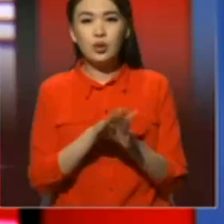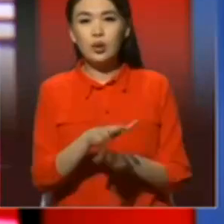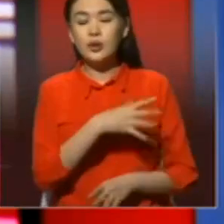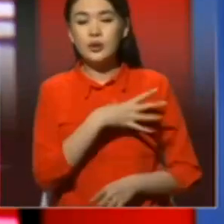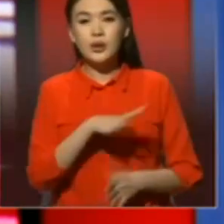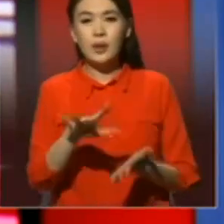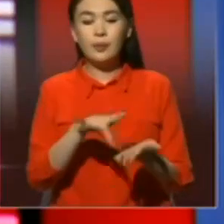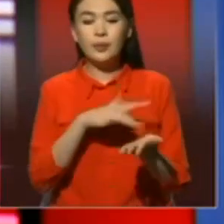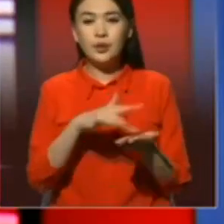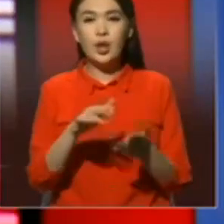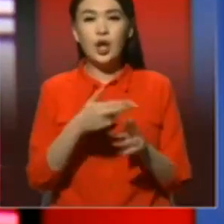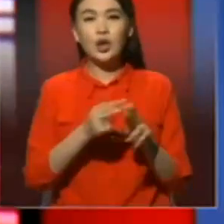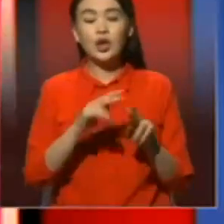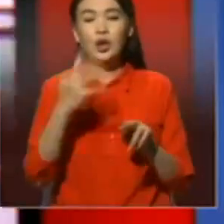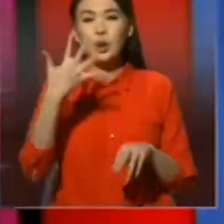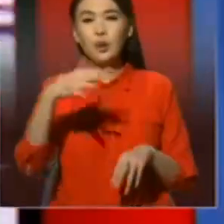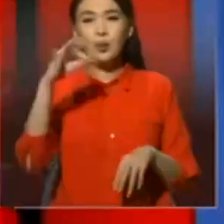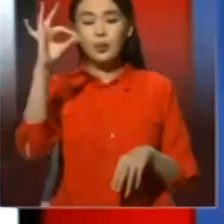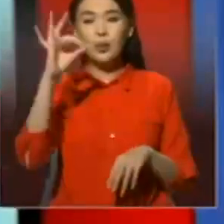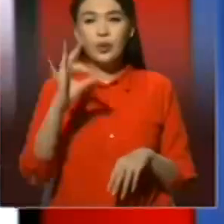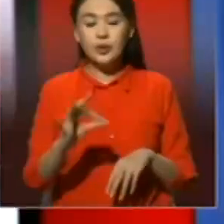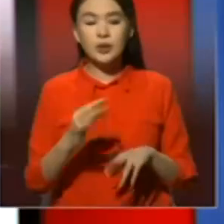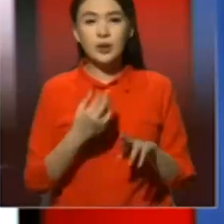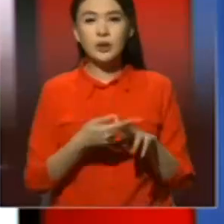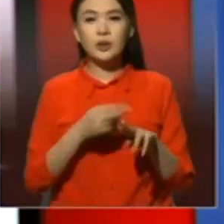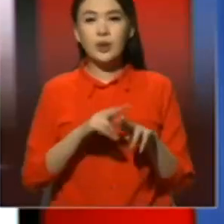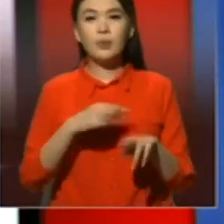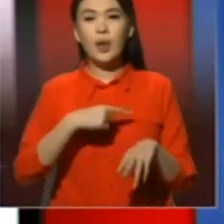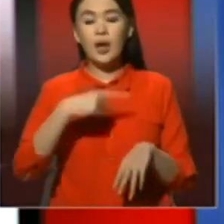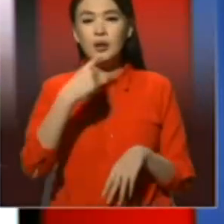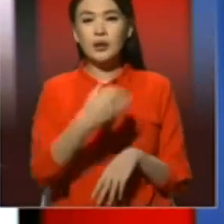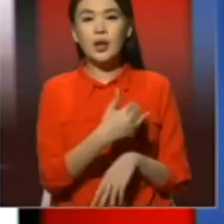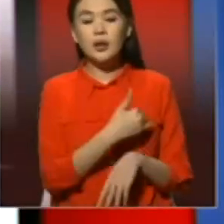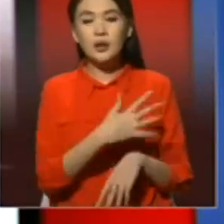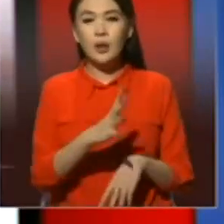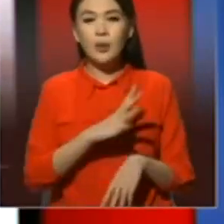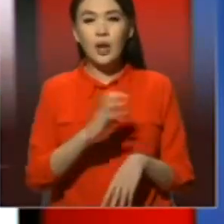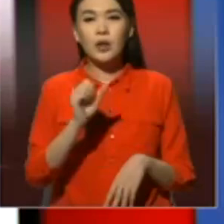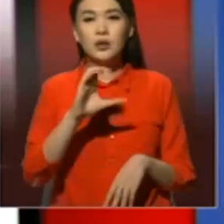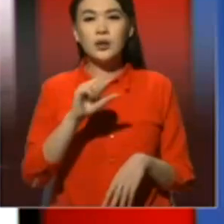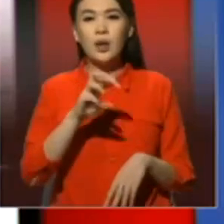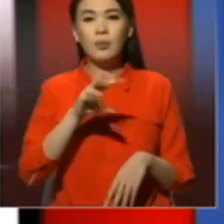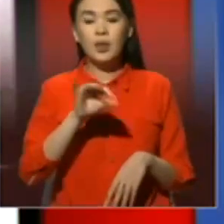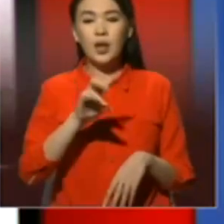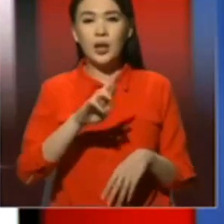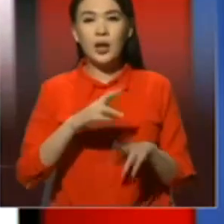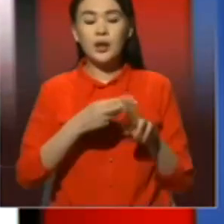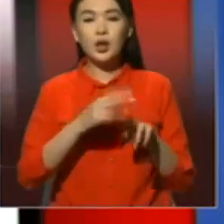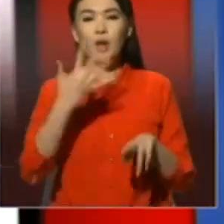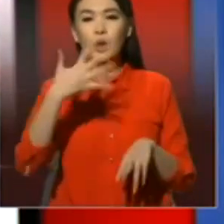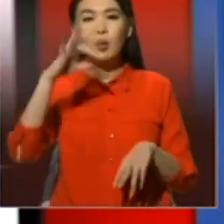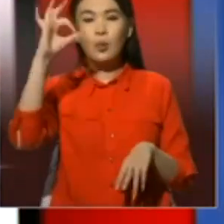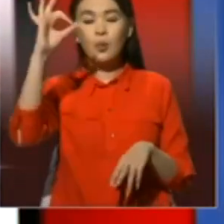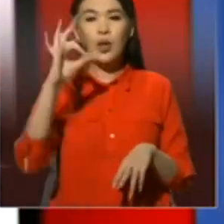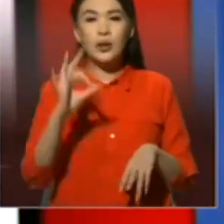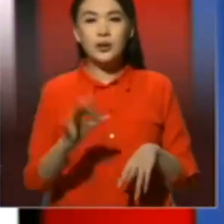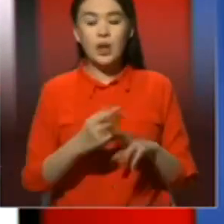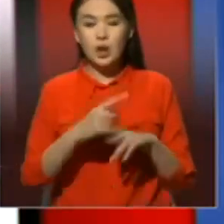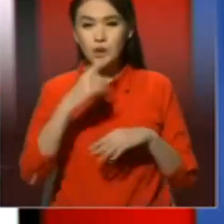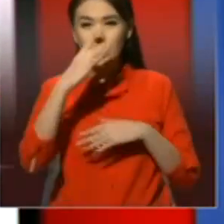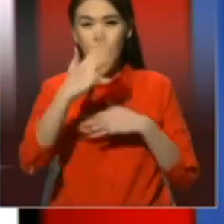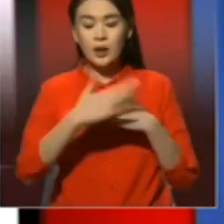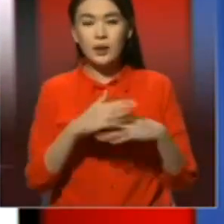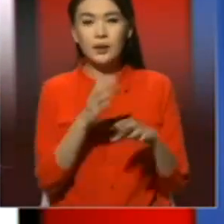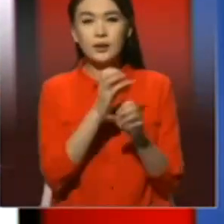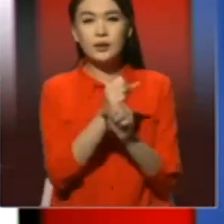бекітілді. Бірақ 25 жылдарға. Иә, мен айтпақшы болғаным міне осы, ассамблеяның бюджеті 50%-ға жақын